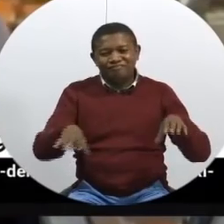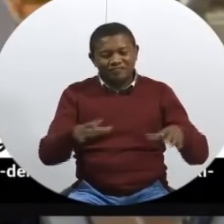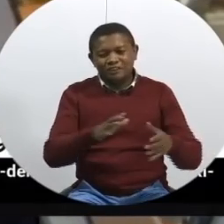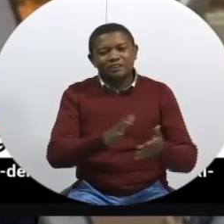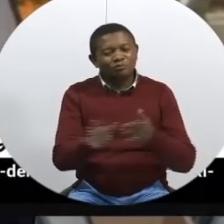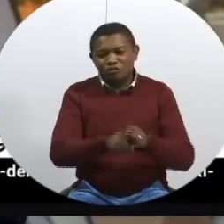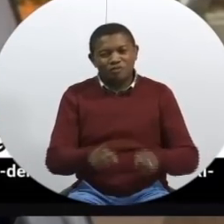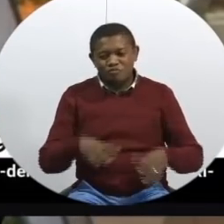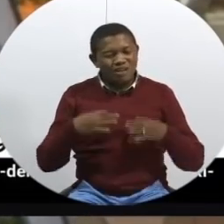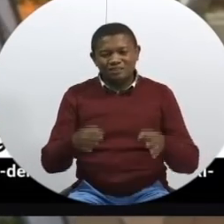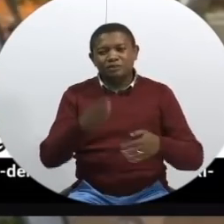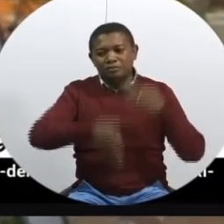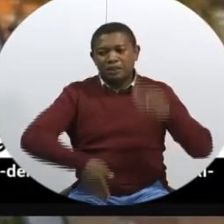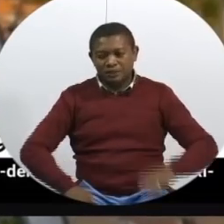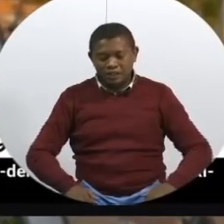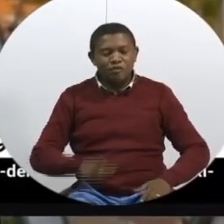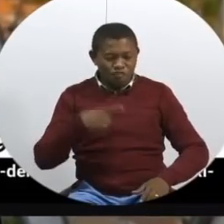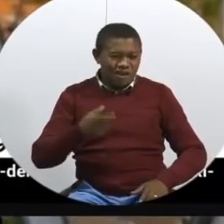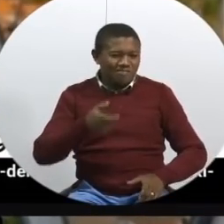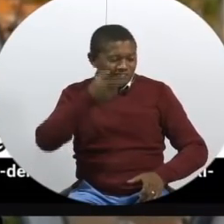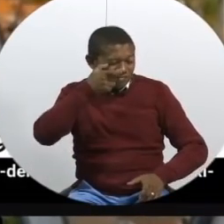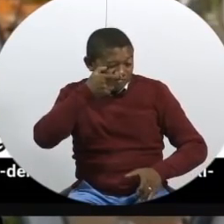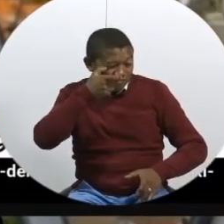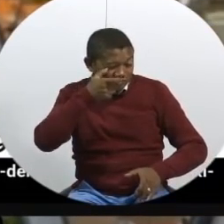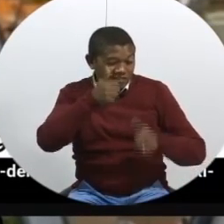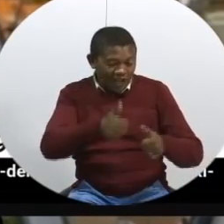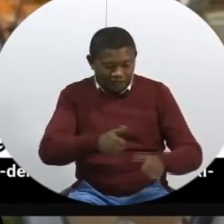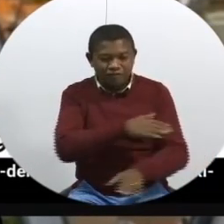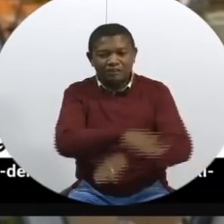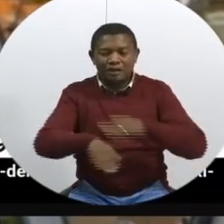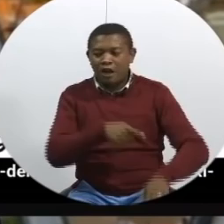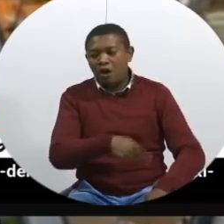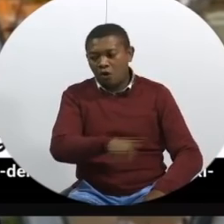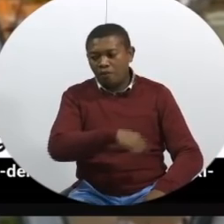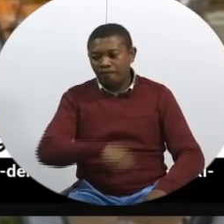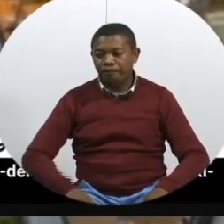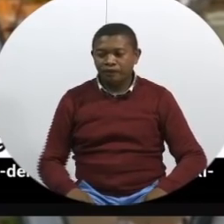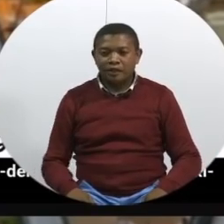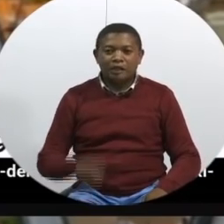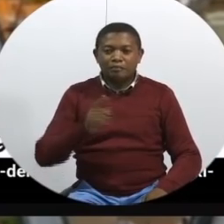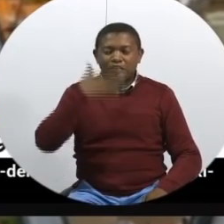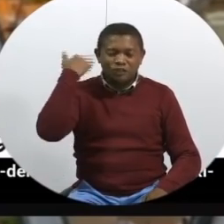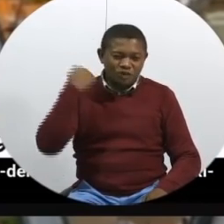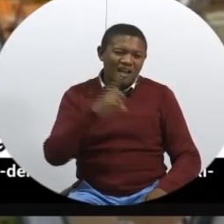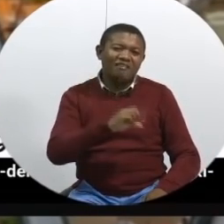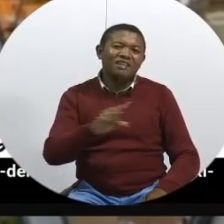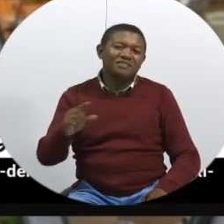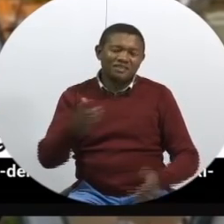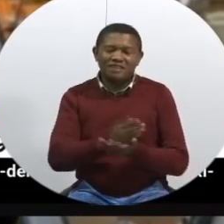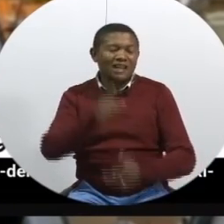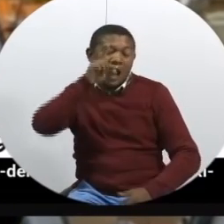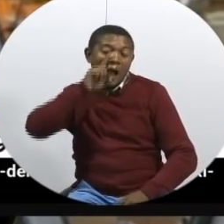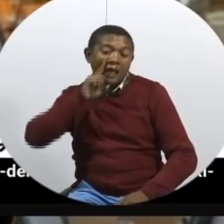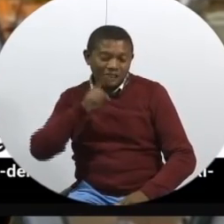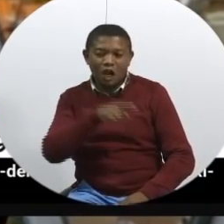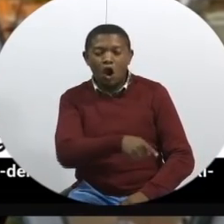indrindra moa an fa eto izany misy olona vitsivitsy an izay efa nahazo azy taona ireny